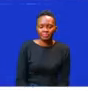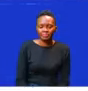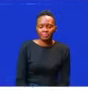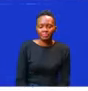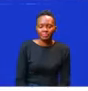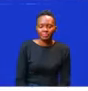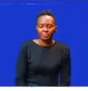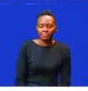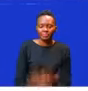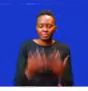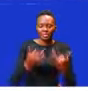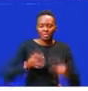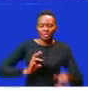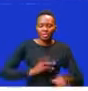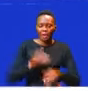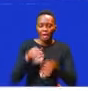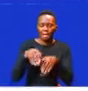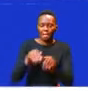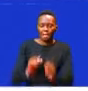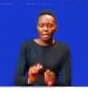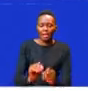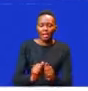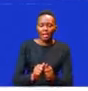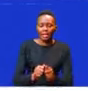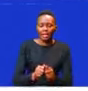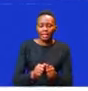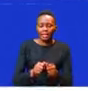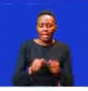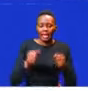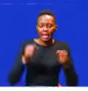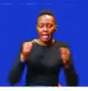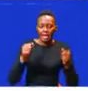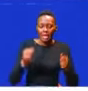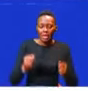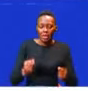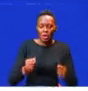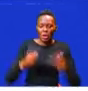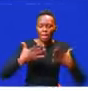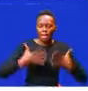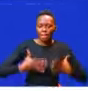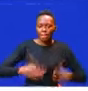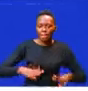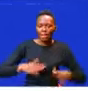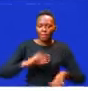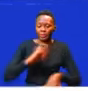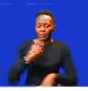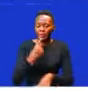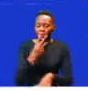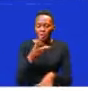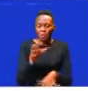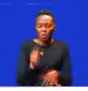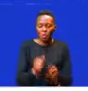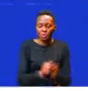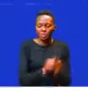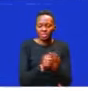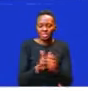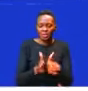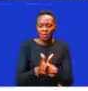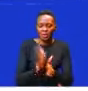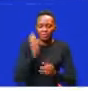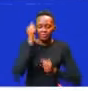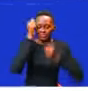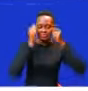To me, Mzika Shuja. Shujaa ambayo alikuwa pamoja na jemedari mkuu